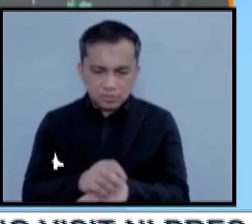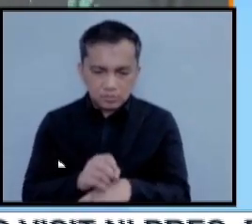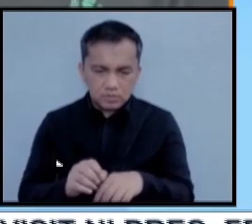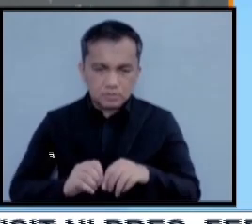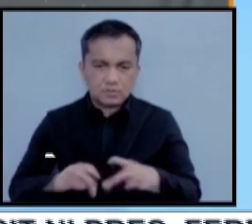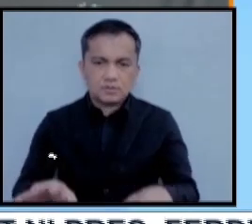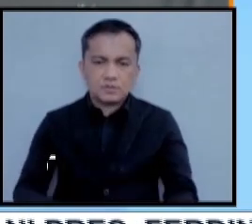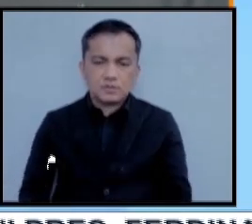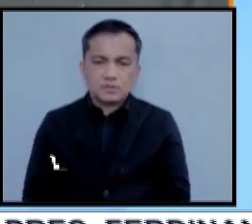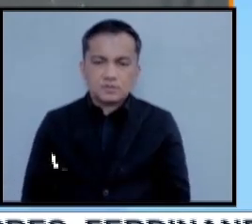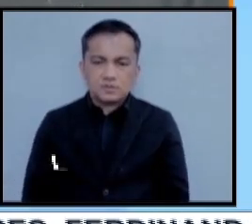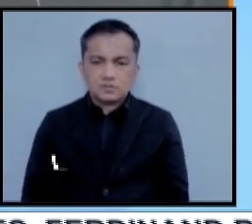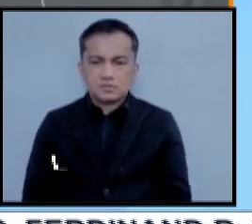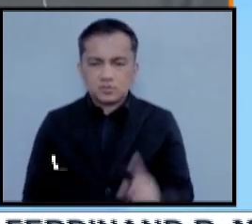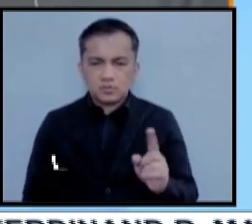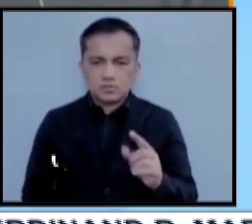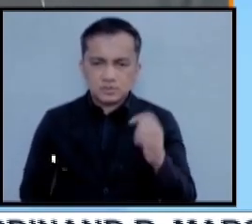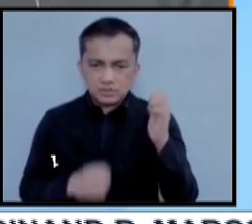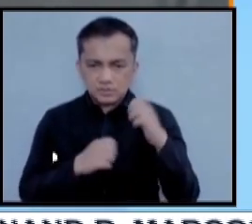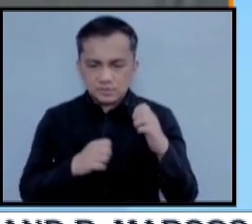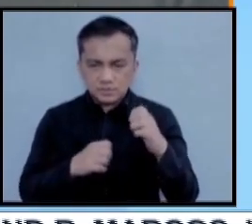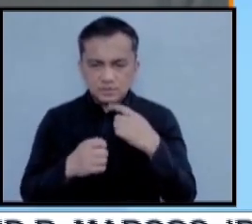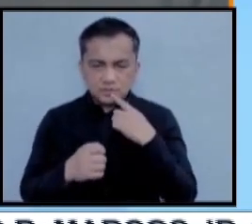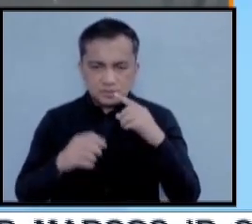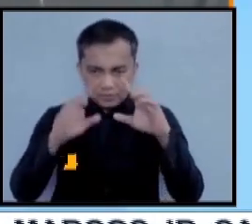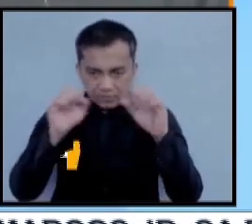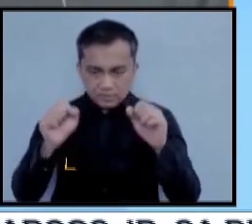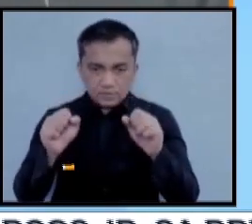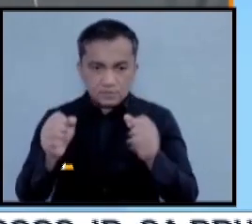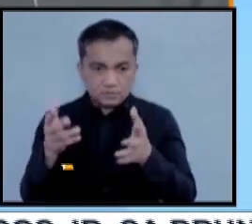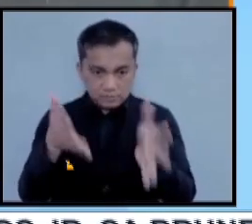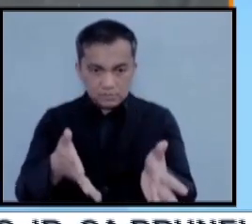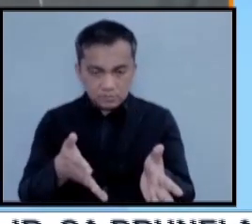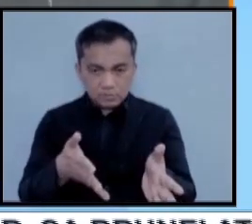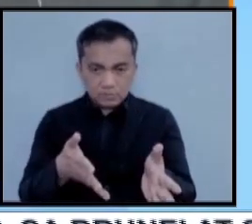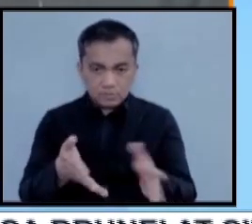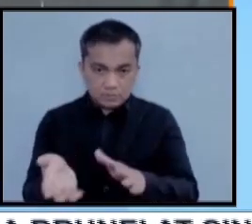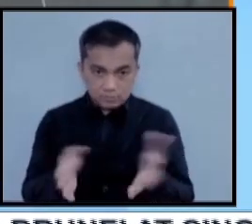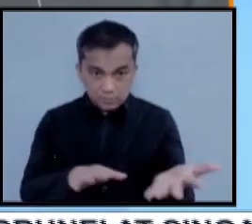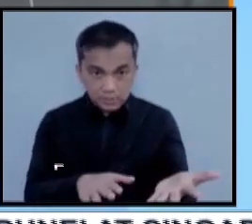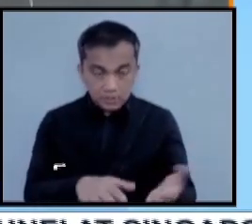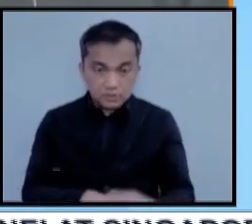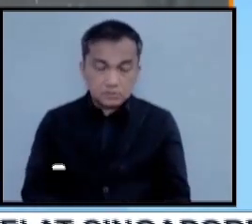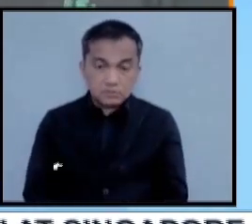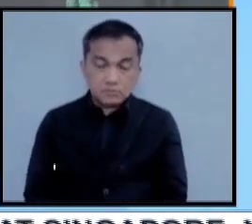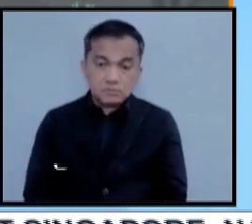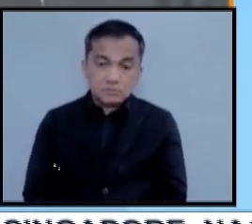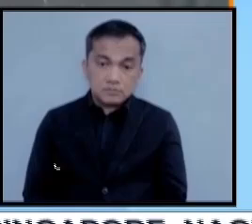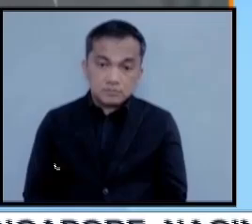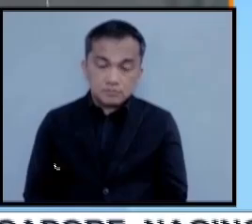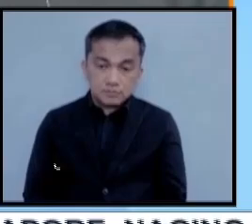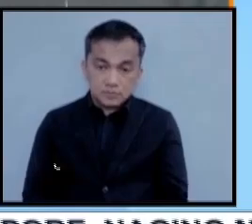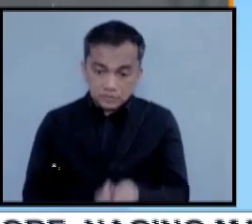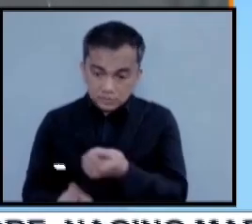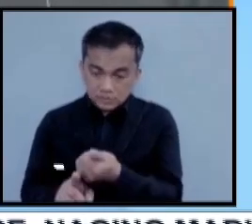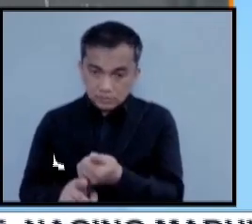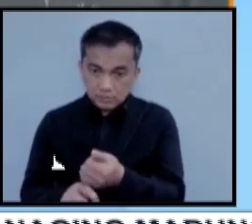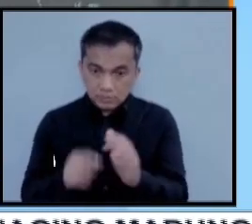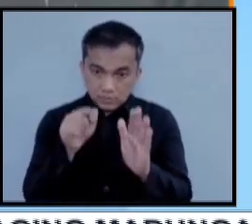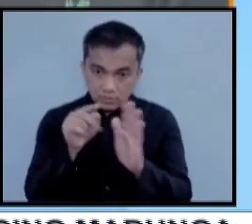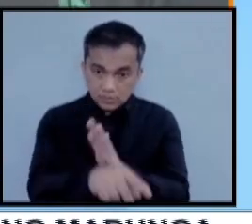anong in Anong ine-expect na sasabihin ng Pangulo pababayaan natin na may mamamatay na may